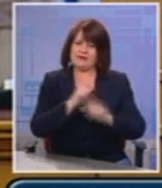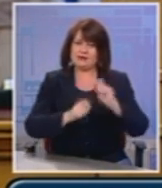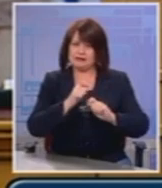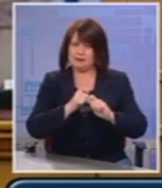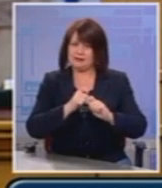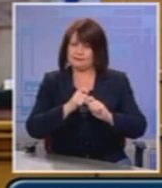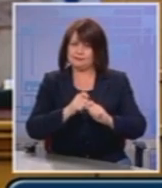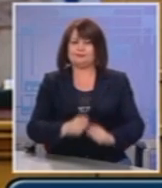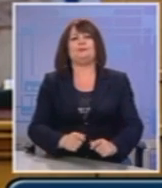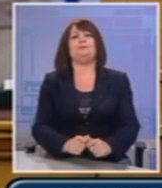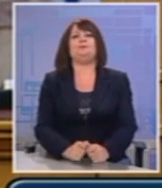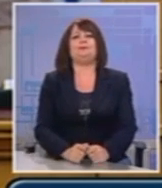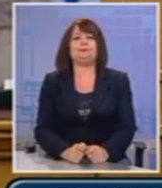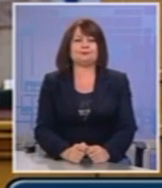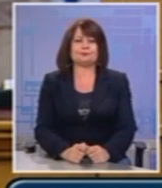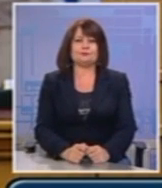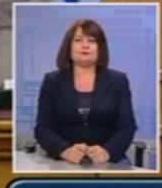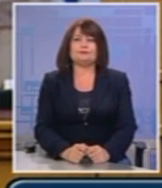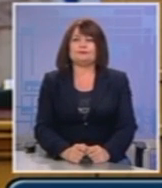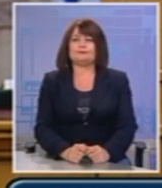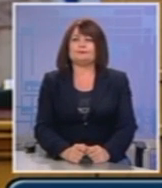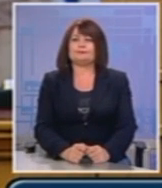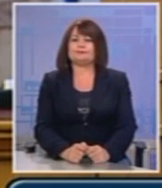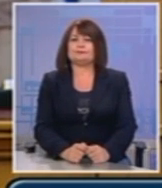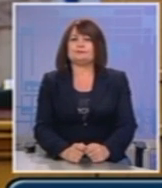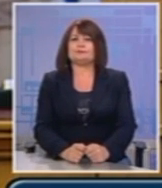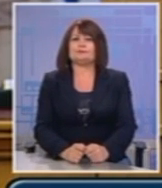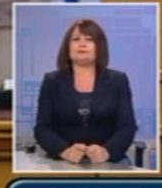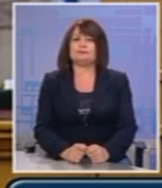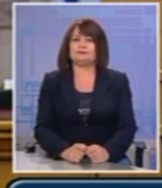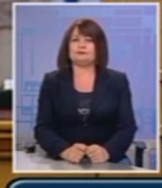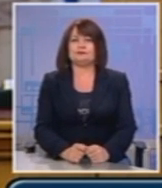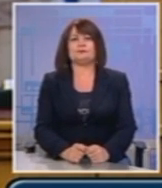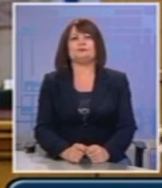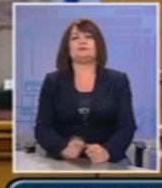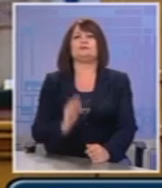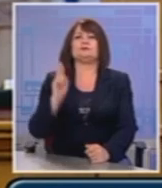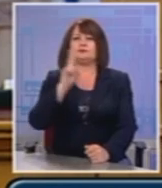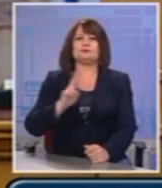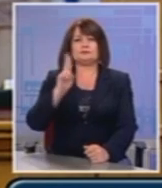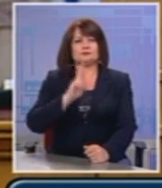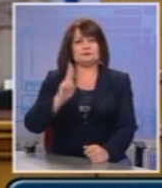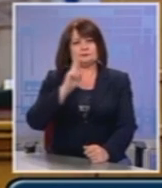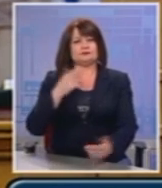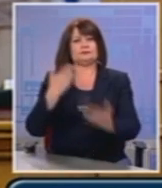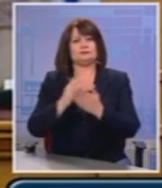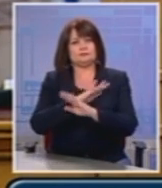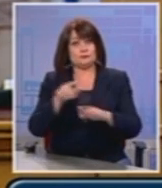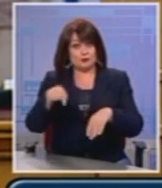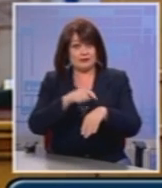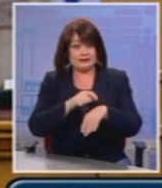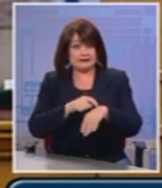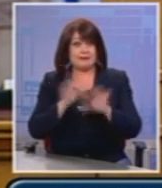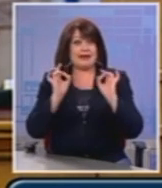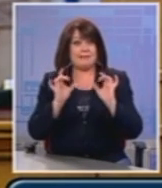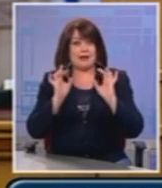δημοκρατίας και για να είμαι σαφής πρέπει να πω ότι καμία κυβέρνηση στην αργεντινη ούτε καν η